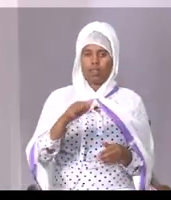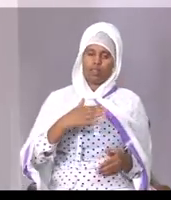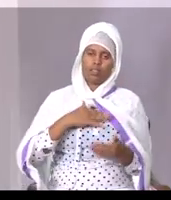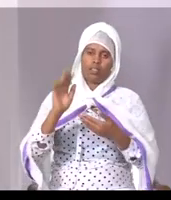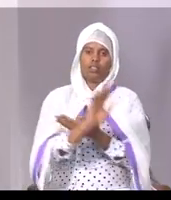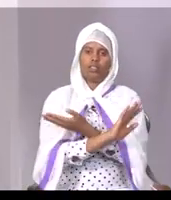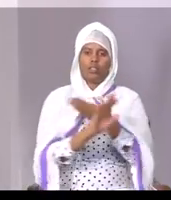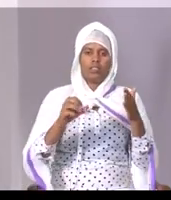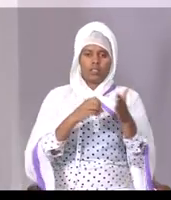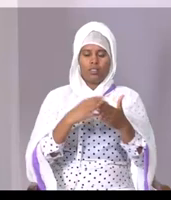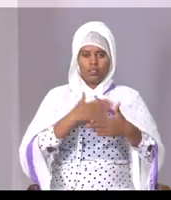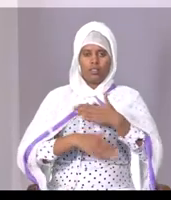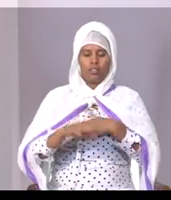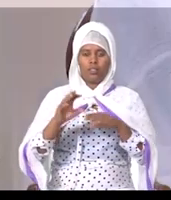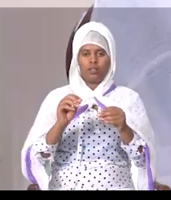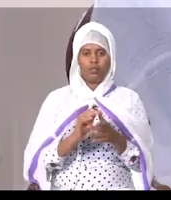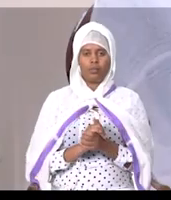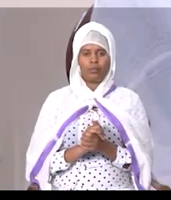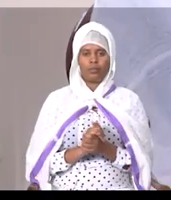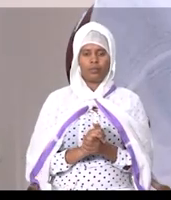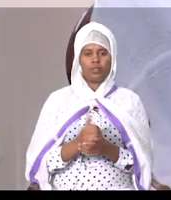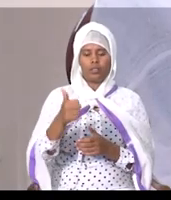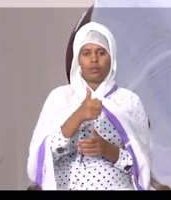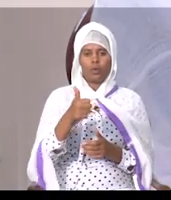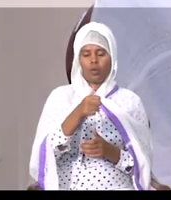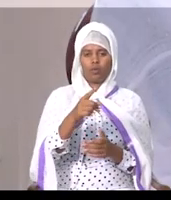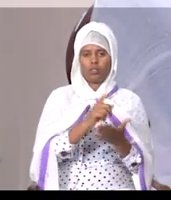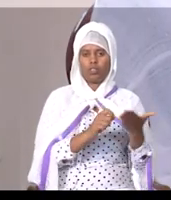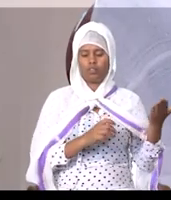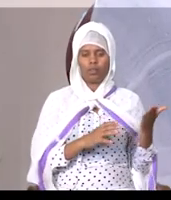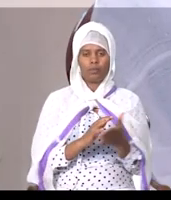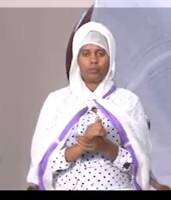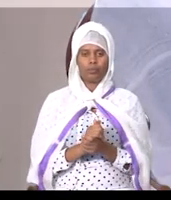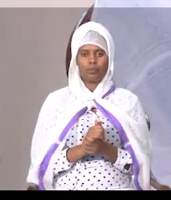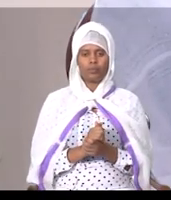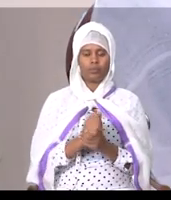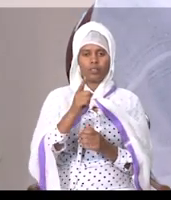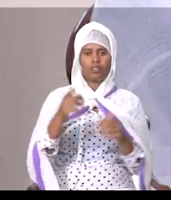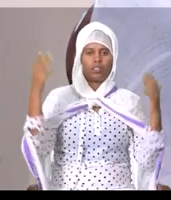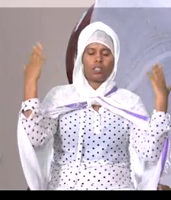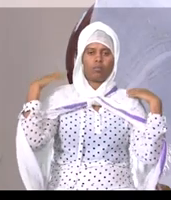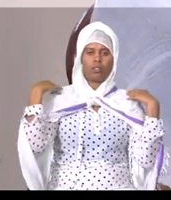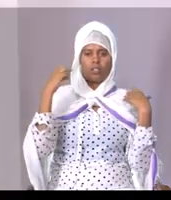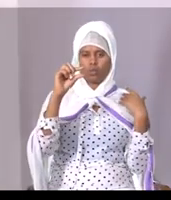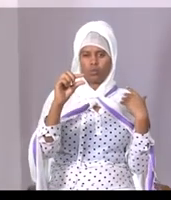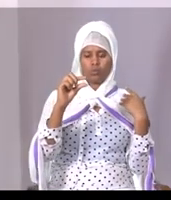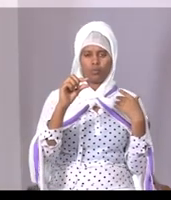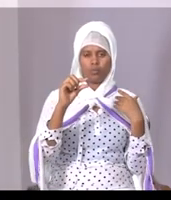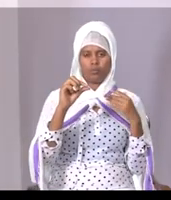صاري هق احيصسكو ملائختي زبلو زلمات ابراهيم ملائخ تفرج عتلك خمت زبلنا نتك ملائخت